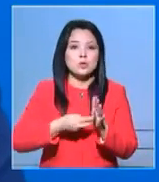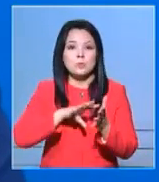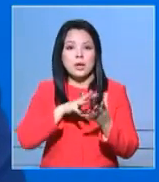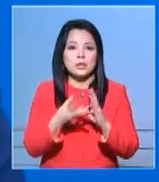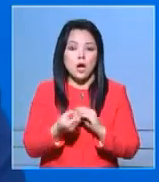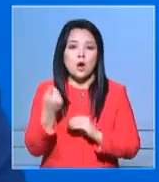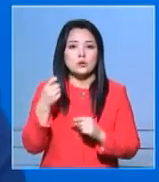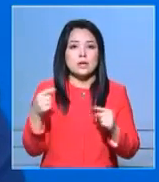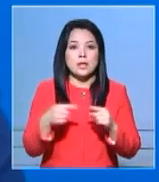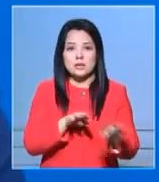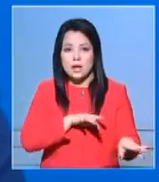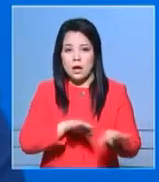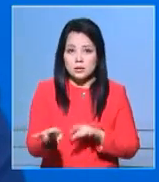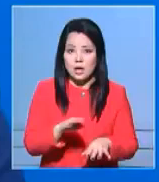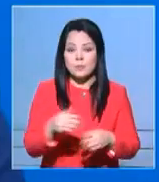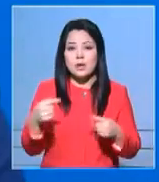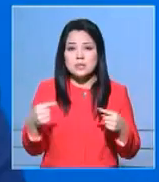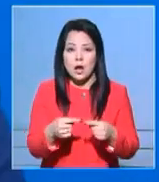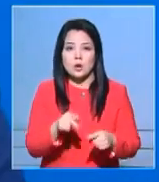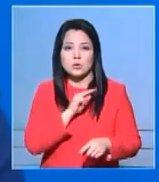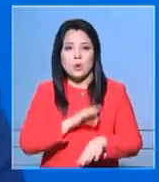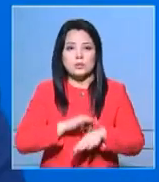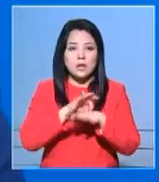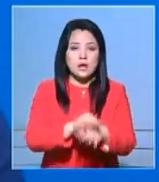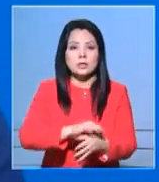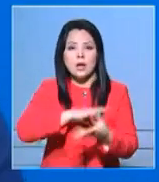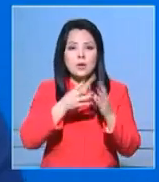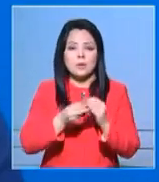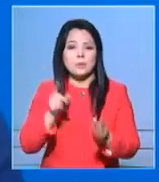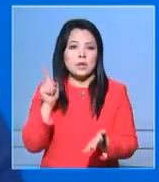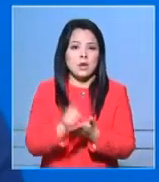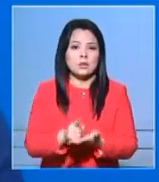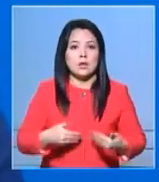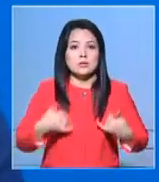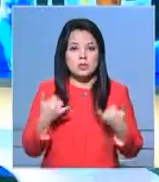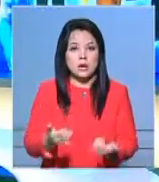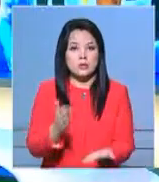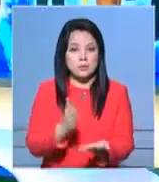100 қадамның нақты орындалуы, оның нәтижеге жетуіне өте мүдделіміз.